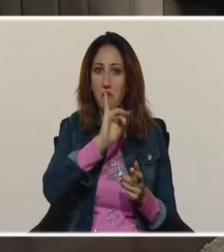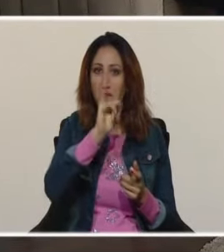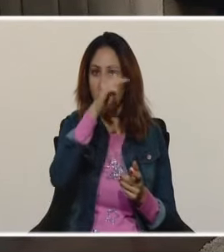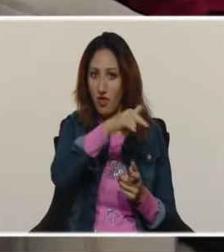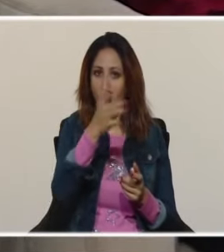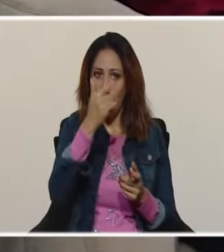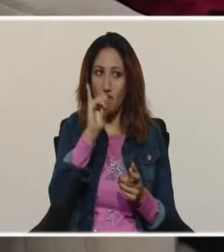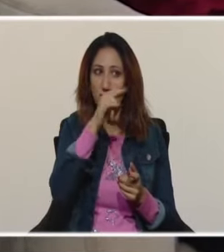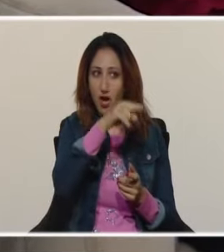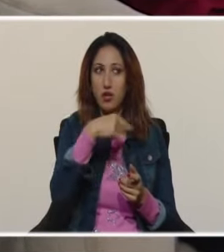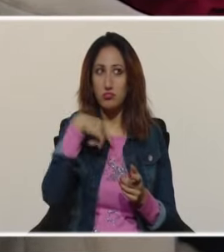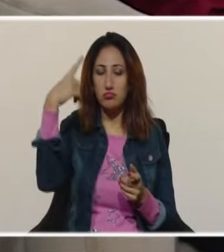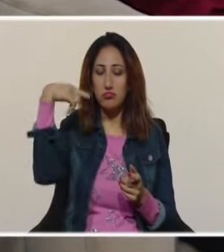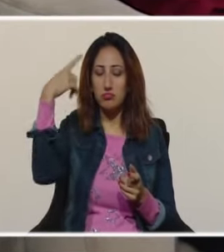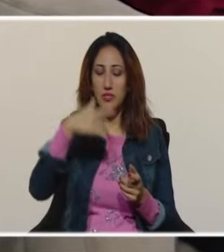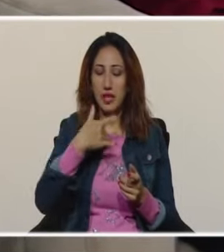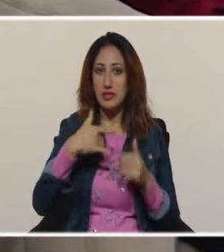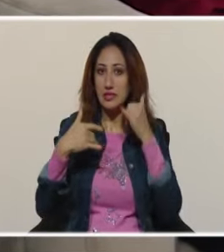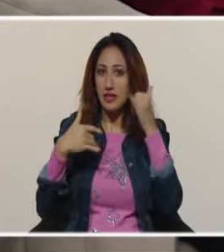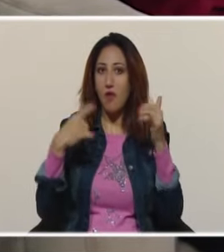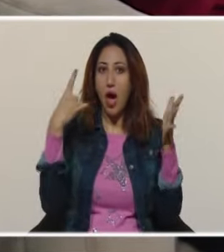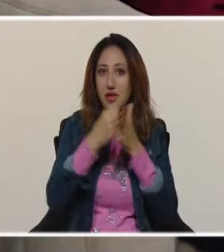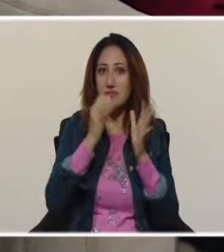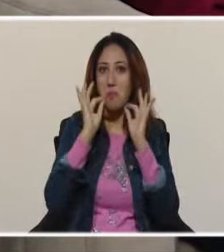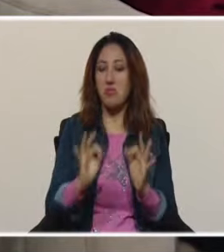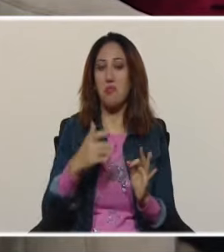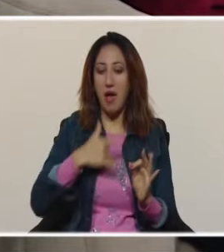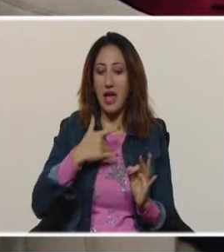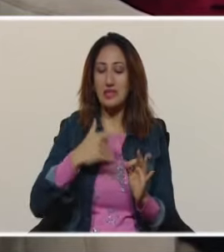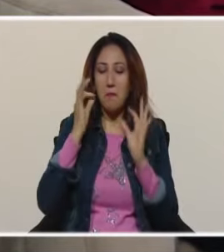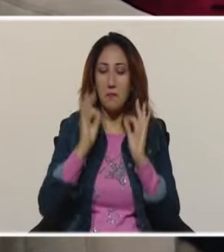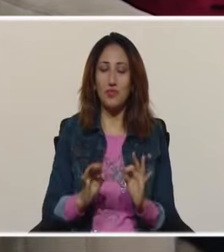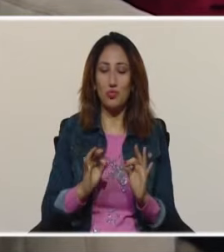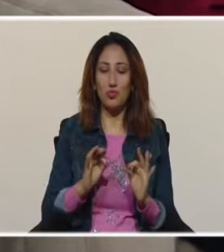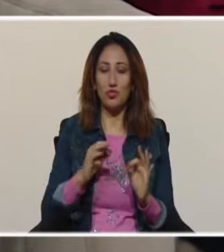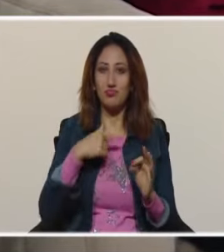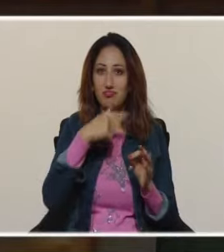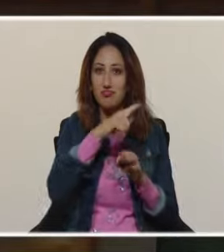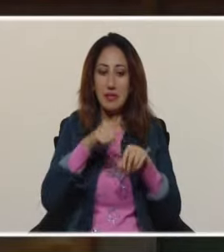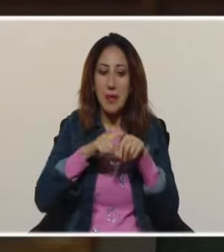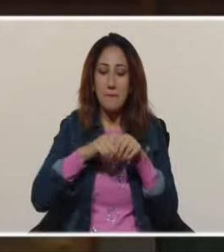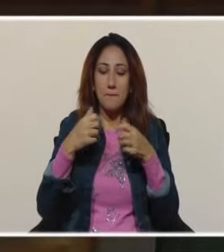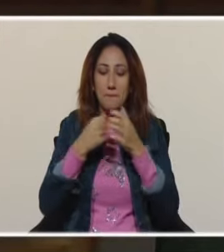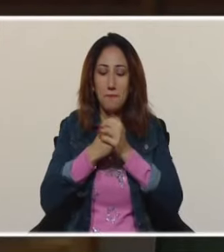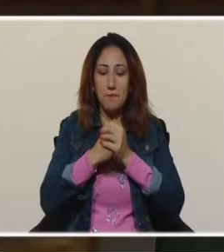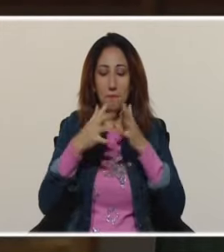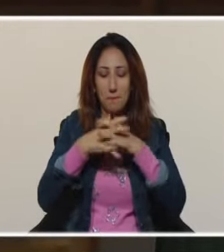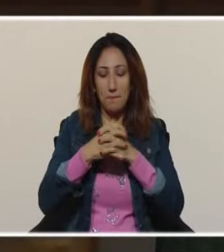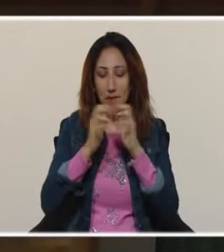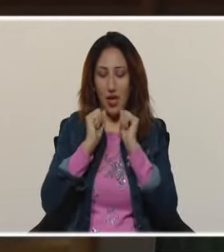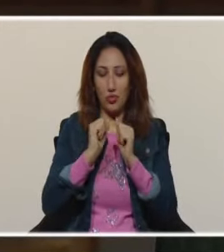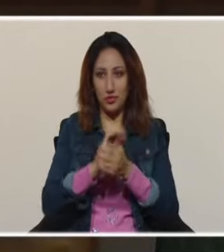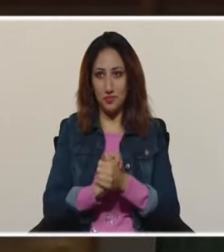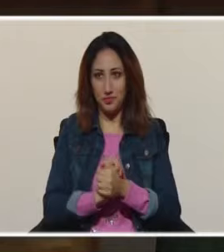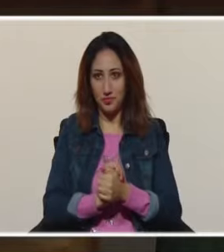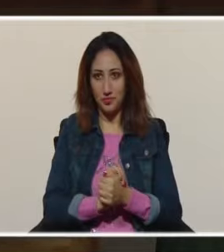في ايه؟ قلت له اخويا في حاجه، اول ما رن عليه كان فعلا عامل حادثه. فاحنا بنحس ببعض الاخوات دايما يحسوا ببعض فعلا.